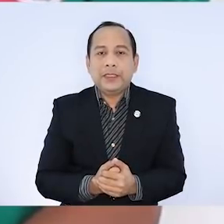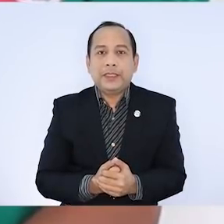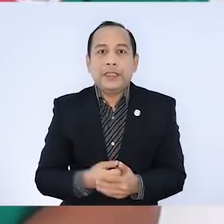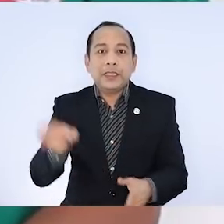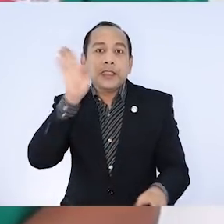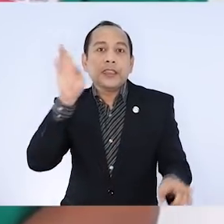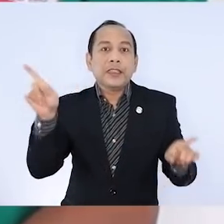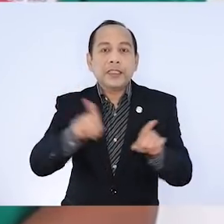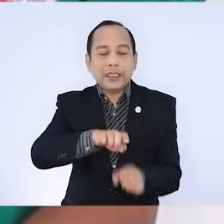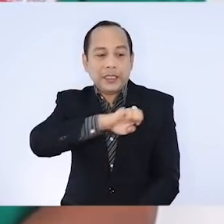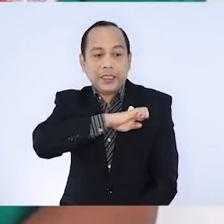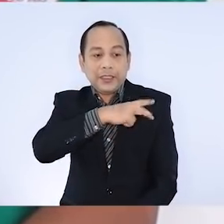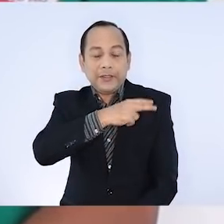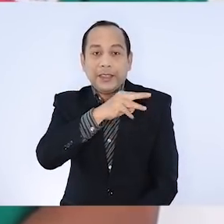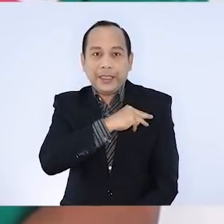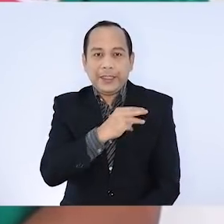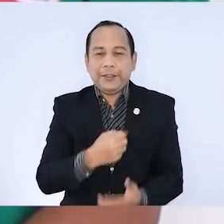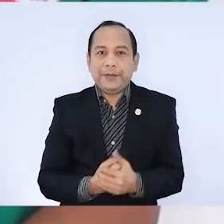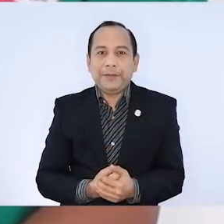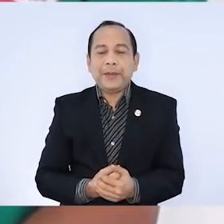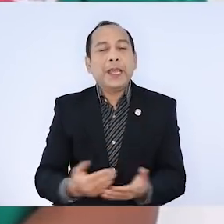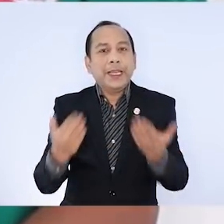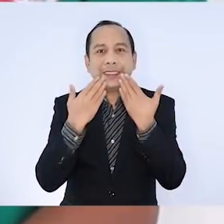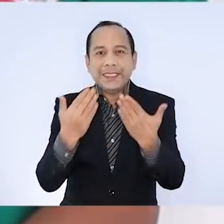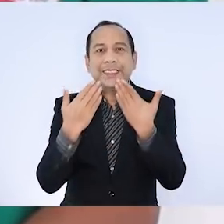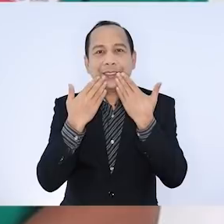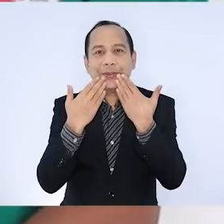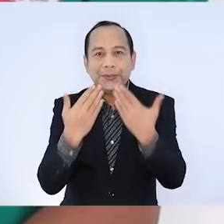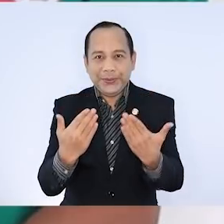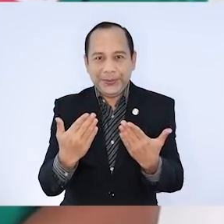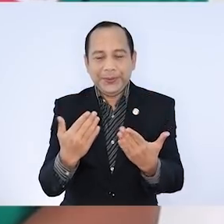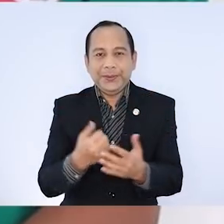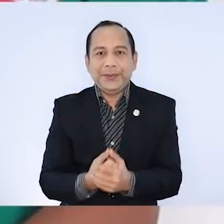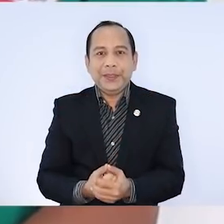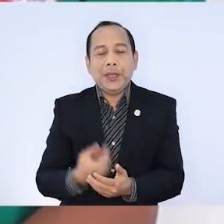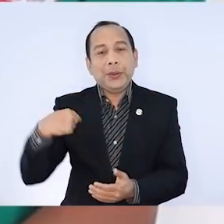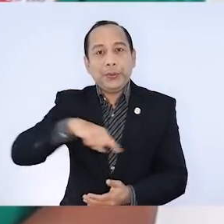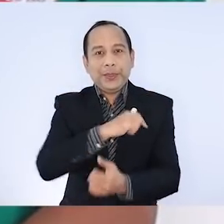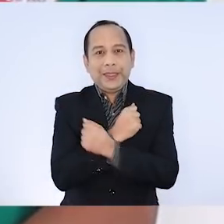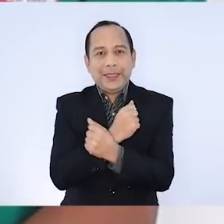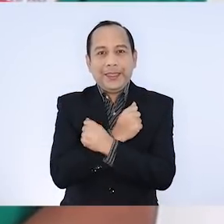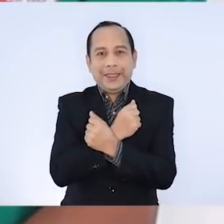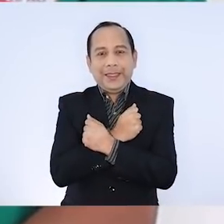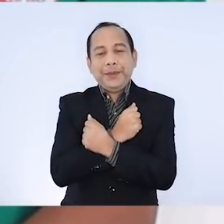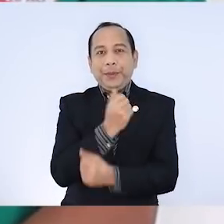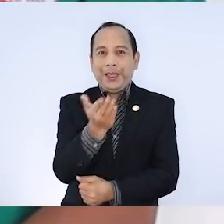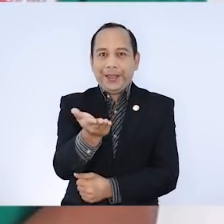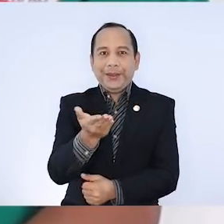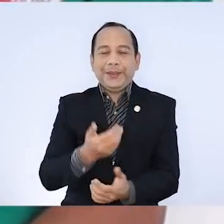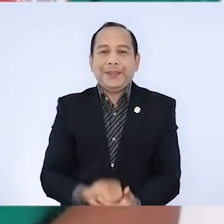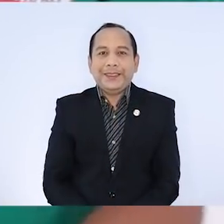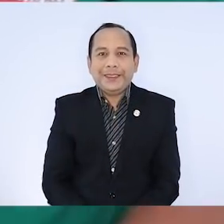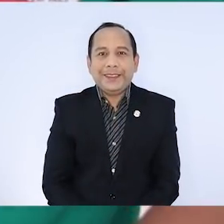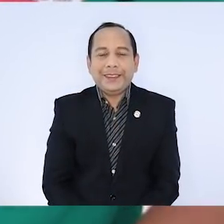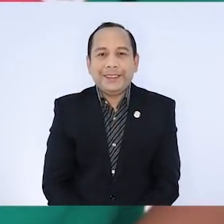Kapatid na Eduardo V. Manalo, maraming salamat po. Mahal na mahal po namin